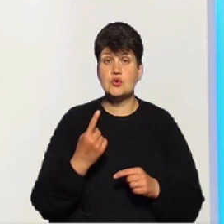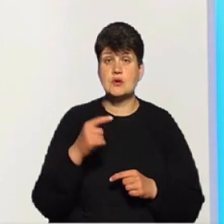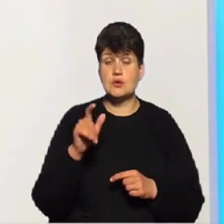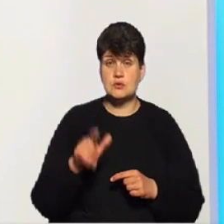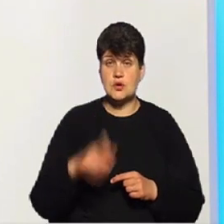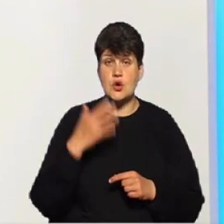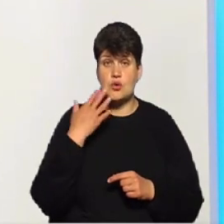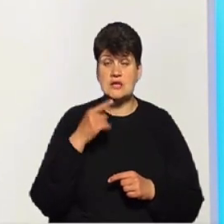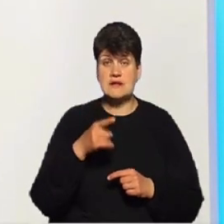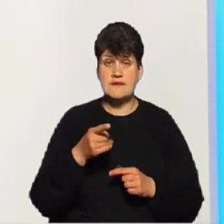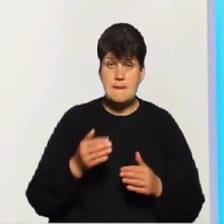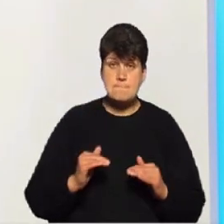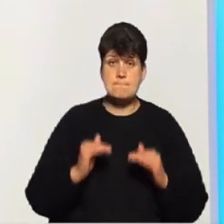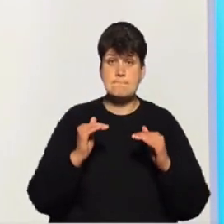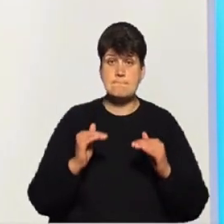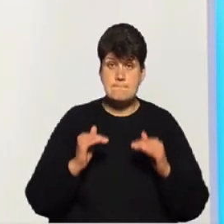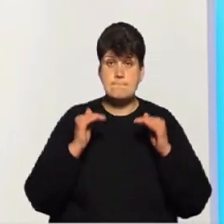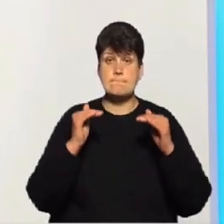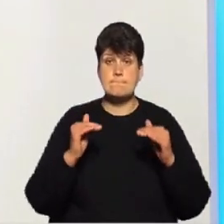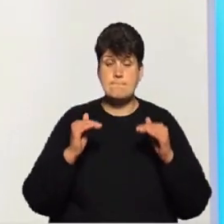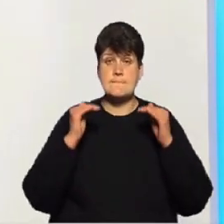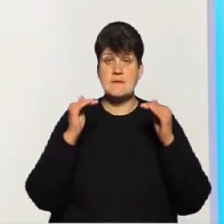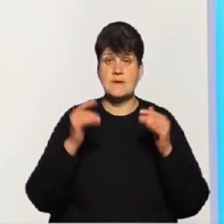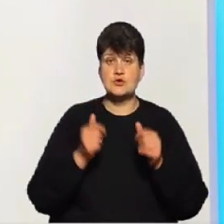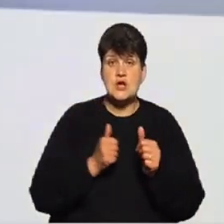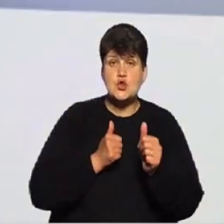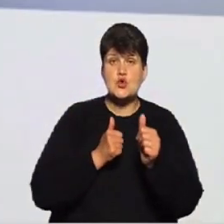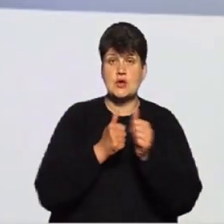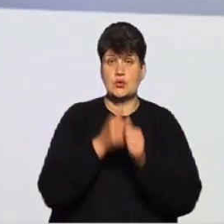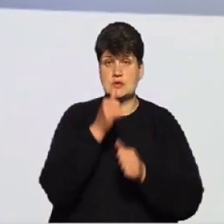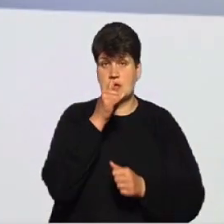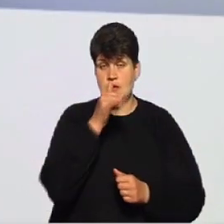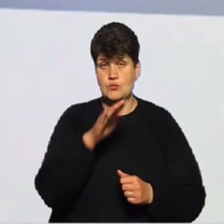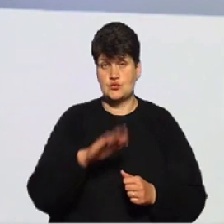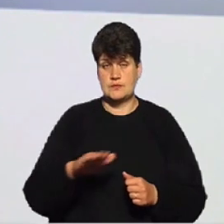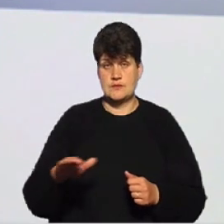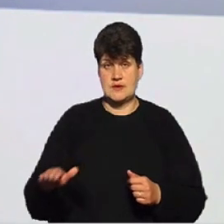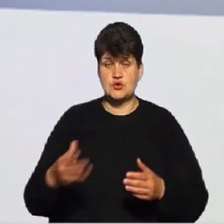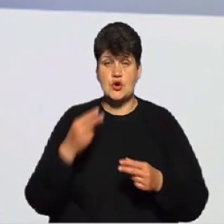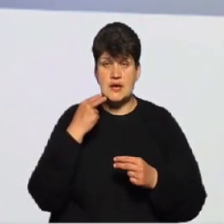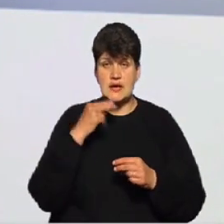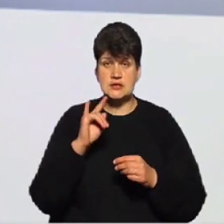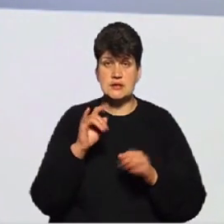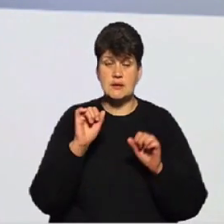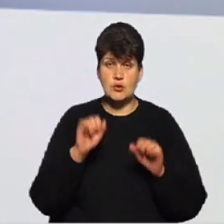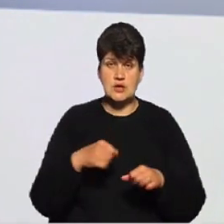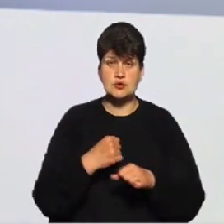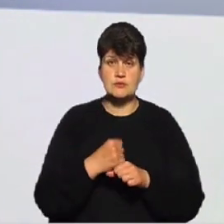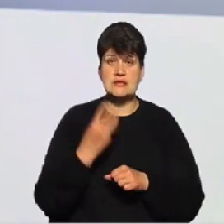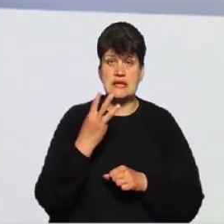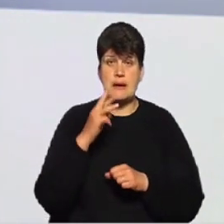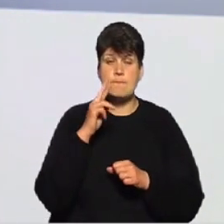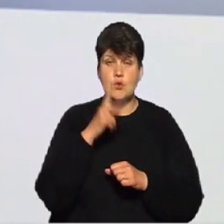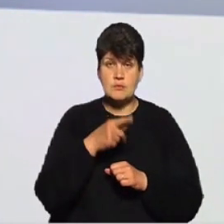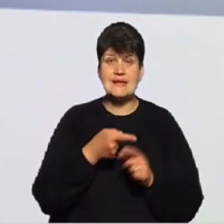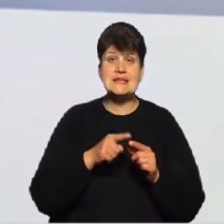І коли він тоді, він піднімає планку таким чином, що до неї не можуть дотягнутися інші. Умовно, якщо кращий учень міг зробити з математики там три